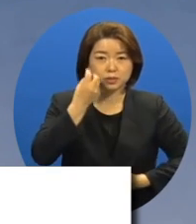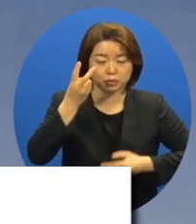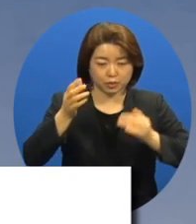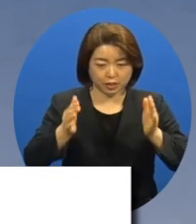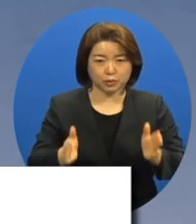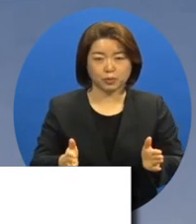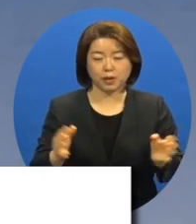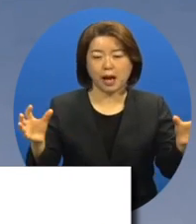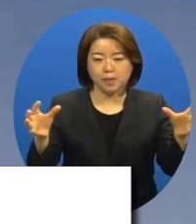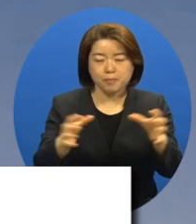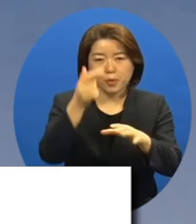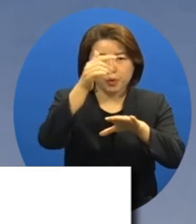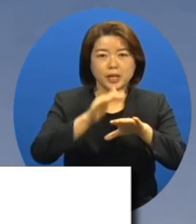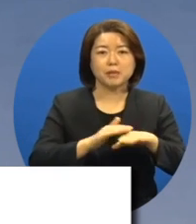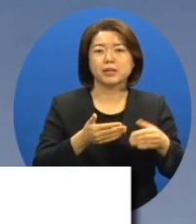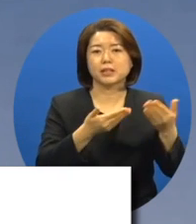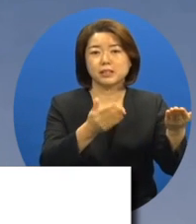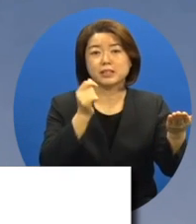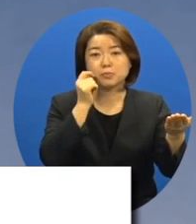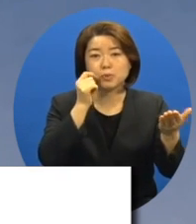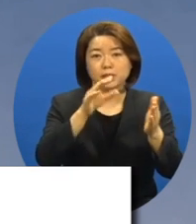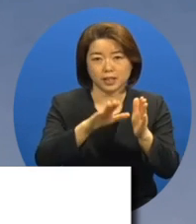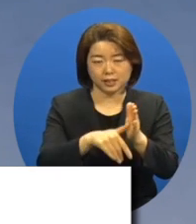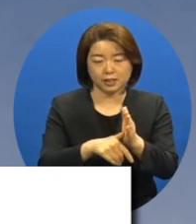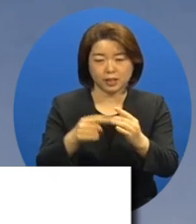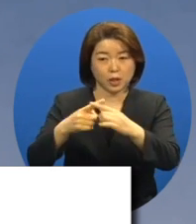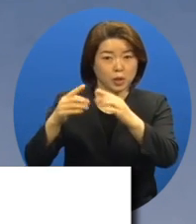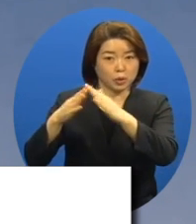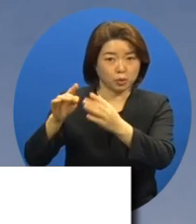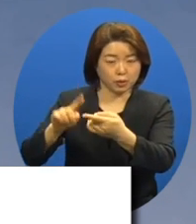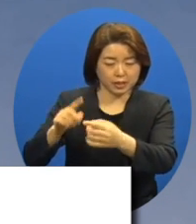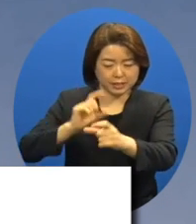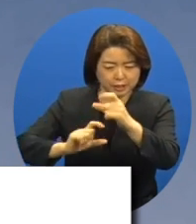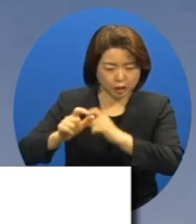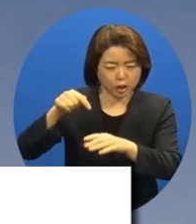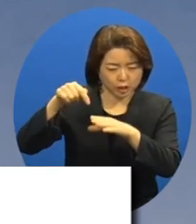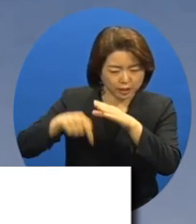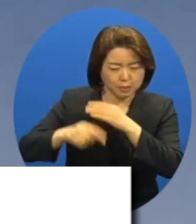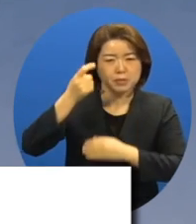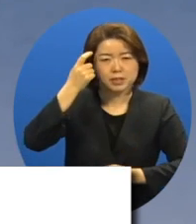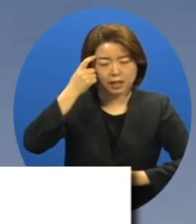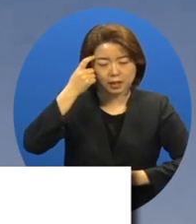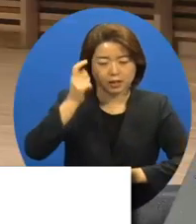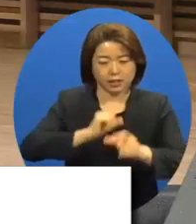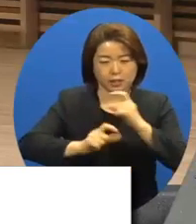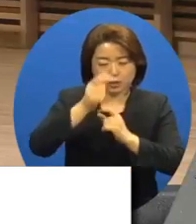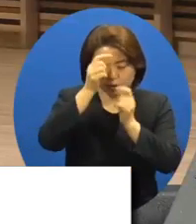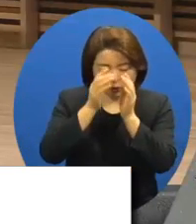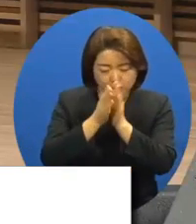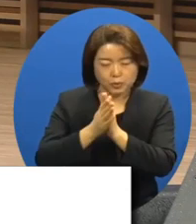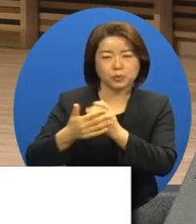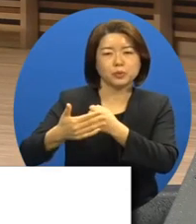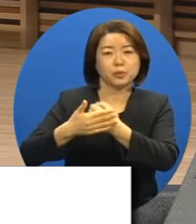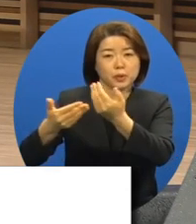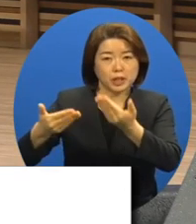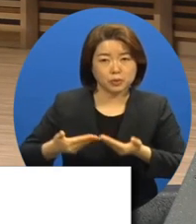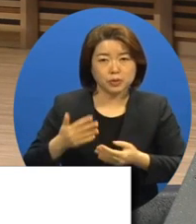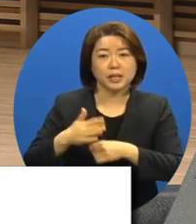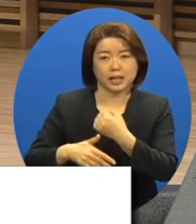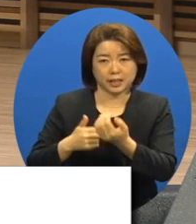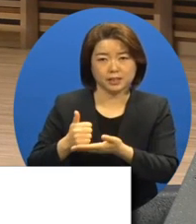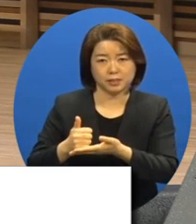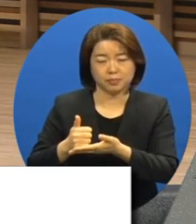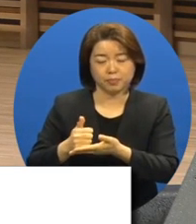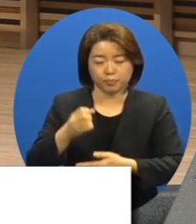예배 하지 못하는 동안의 교회를 더 깊이 생각하고 기도하게 하신 하나님 이제 우리가 다시 모이는 것 만을